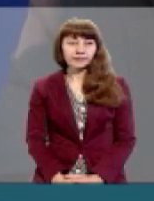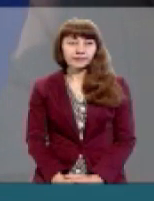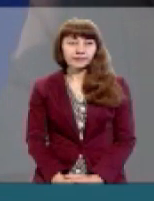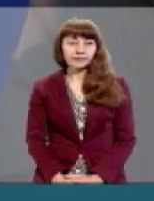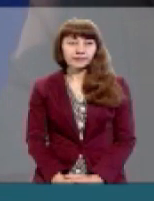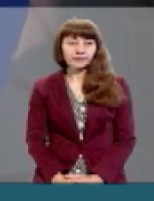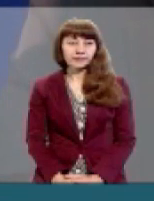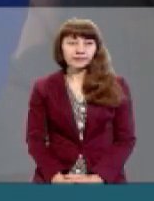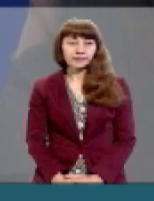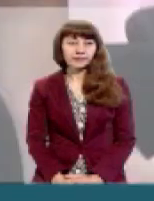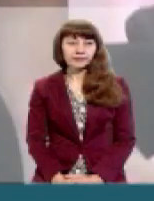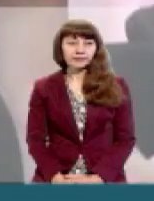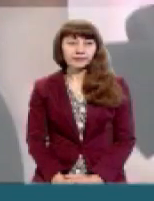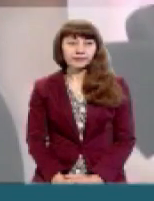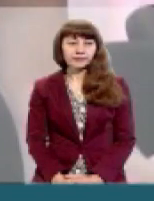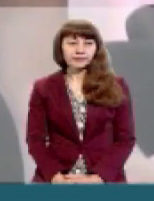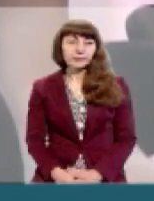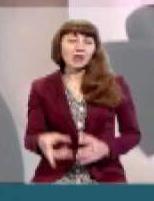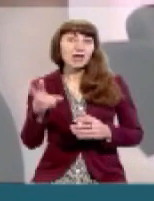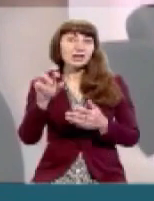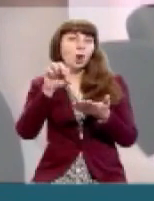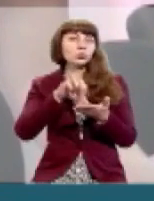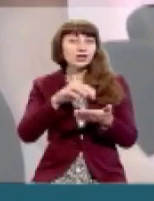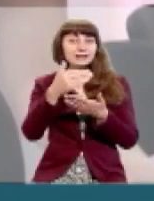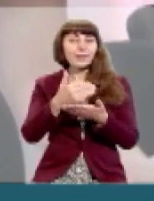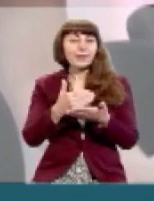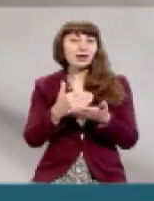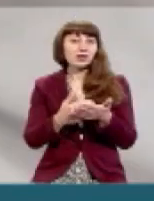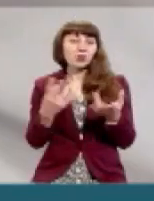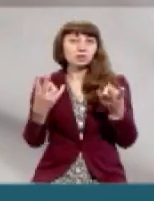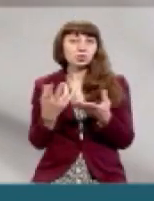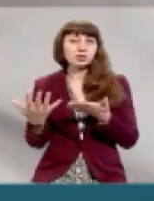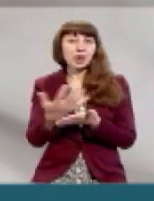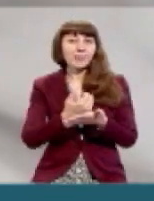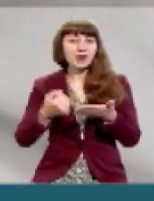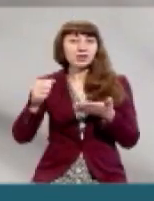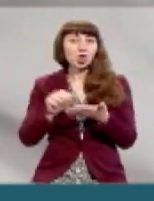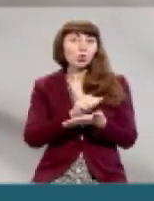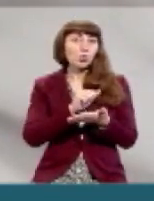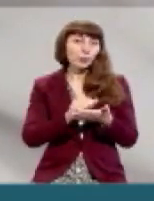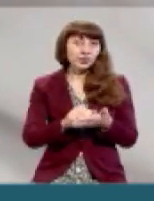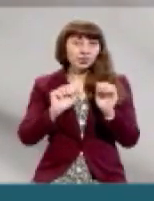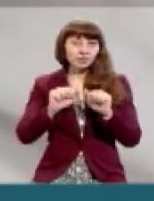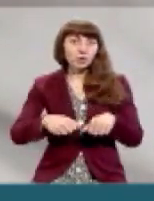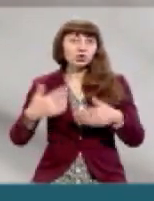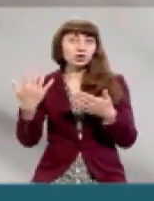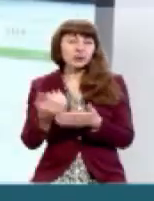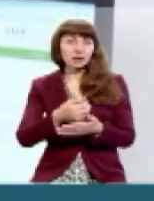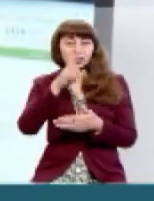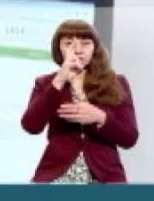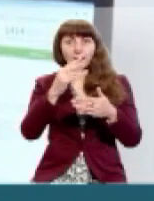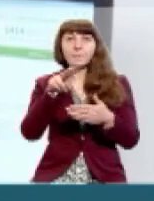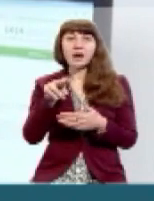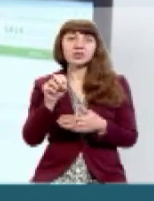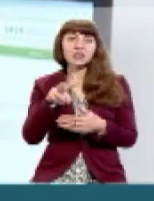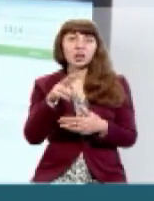Я советую обращаться для участия в программе нужно собрать необходимый пакет документов его можно найти на гос